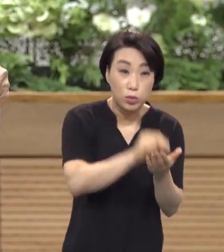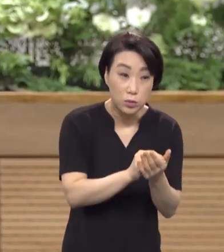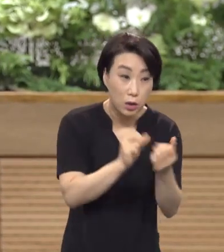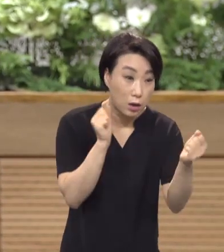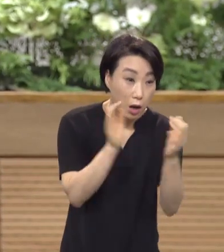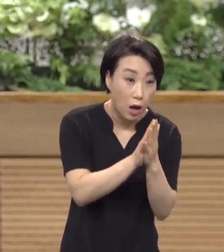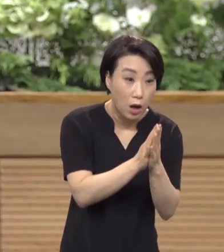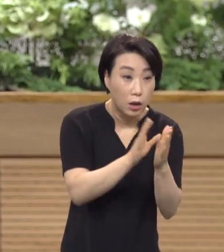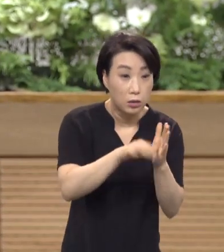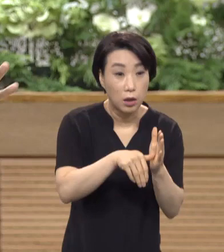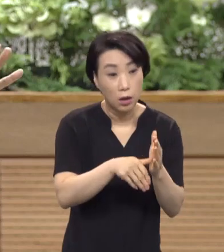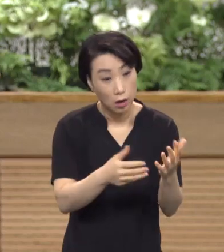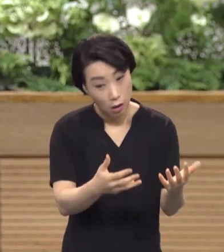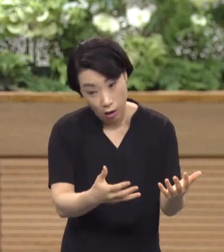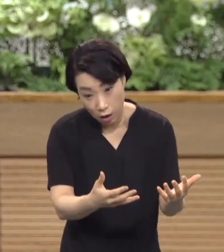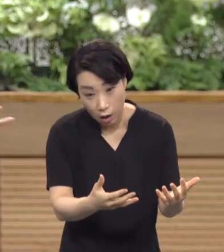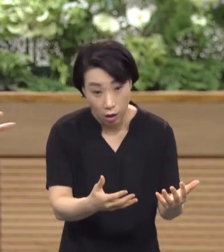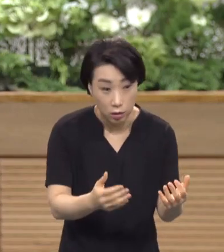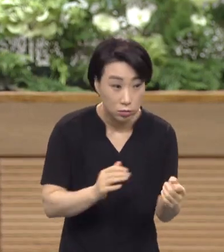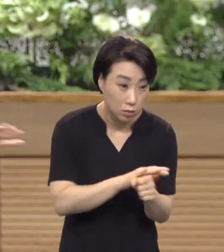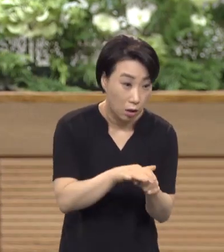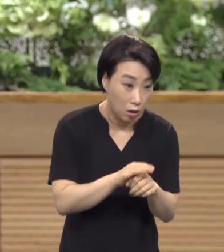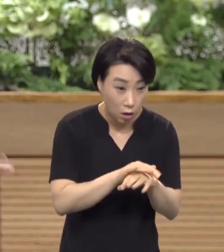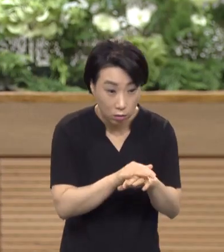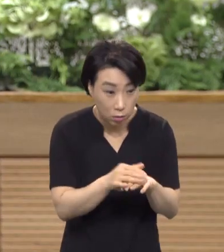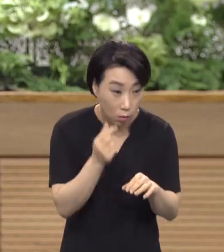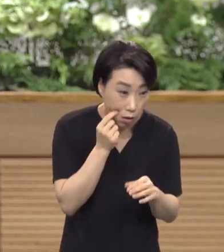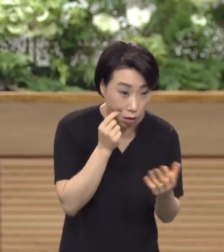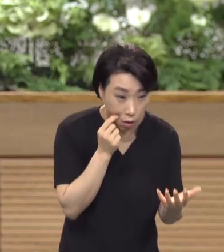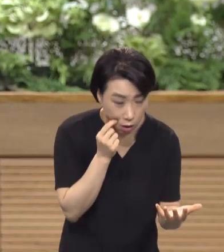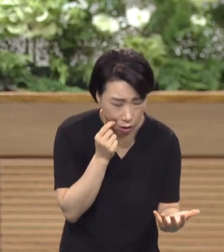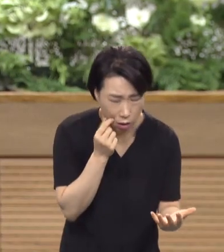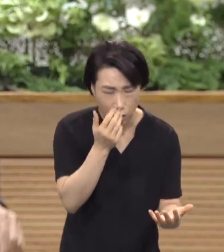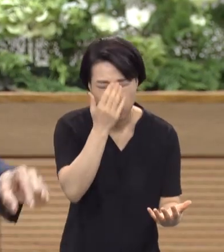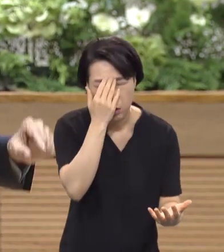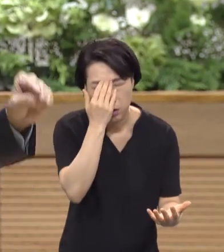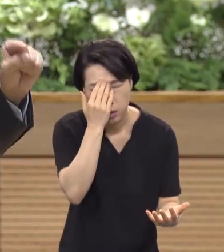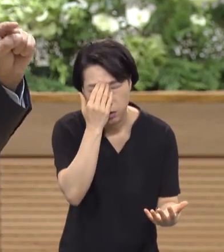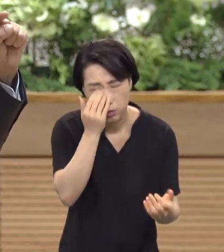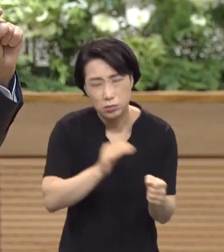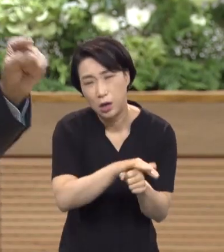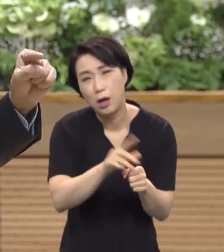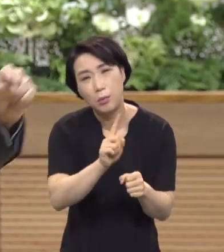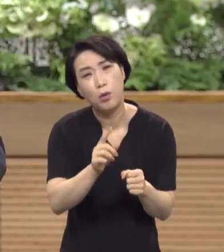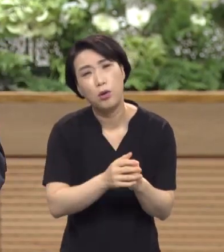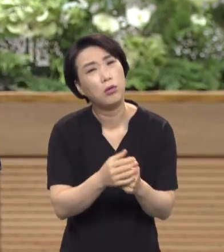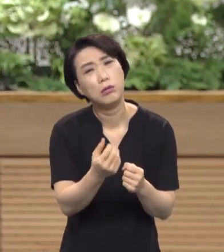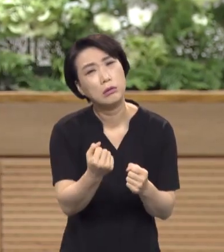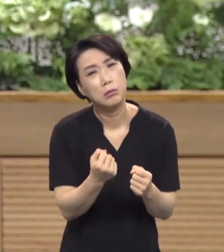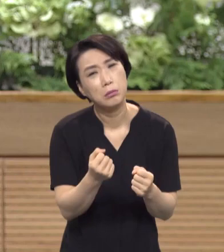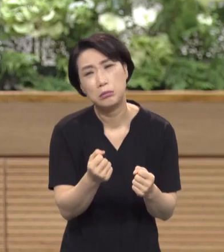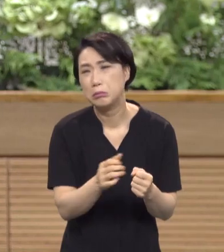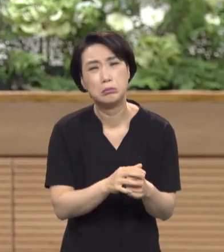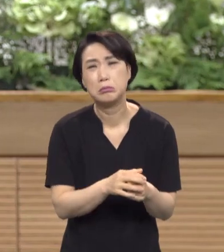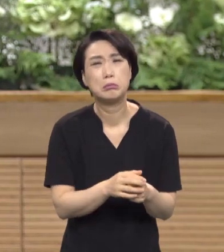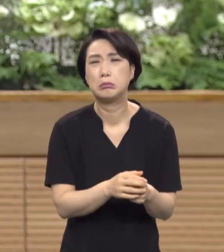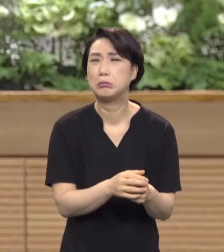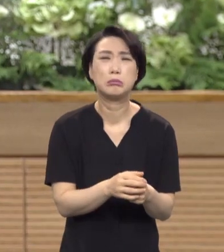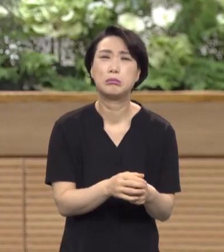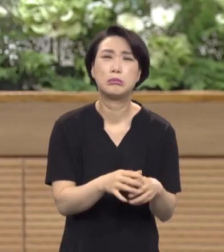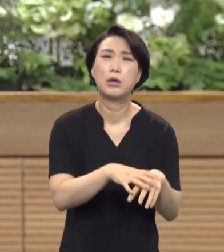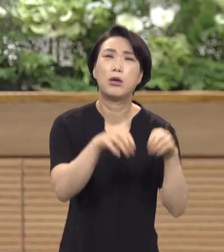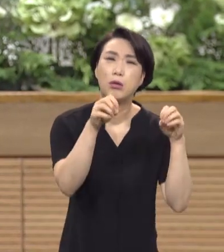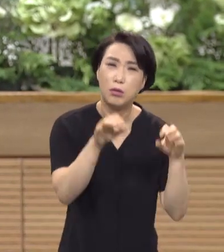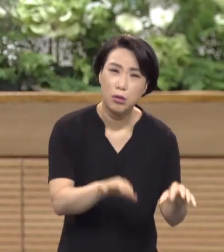딱 부딪힐 때는, 그 사랑이 해결할 수 없다면 그 사랑은 사랑의 힘이라고는 쥐꼬리만큼도